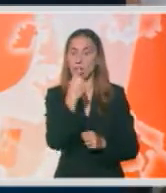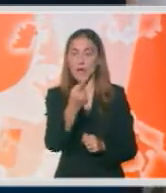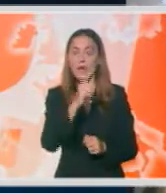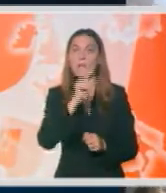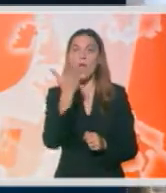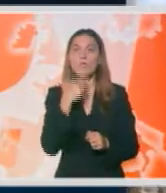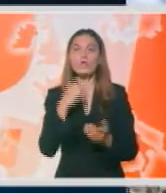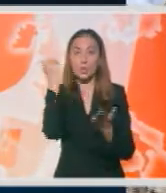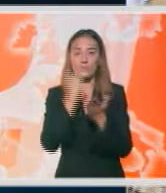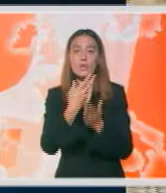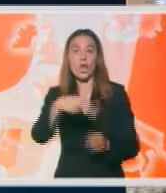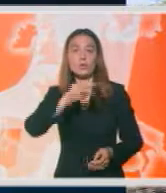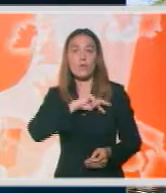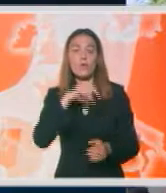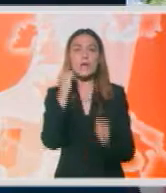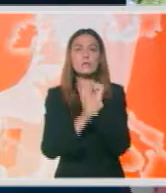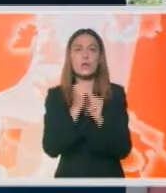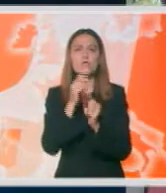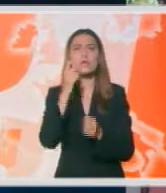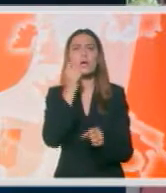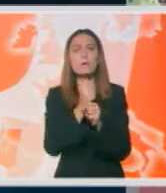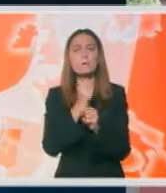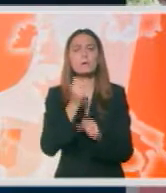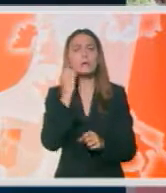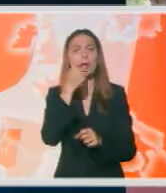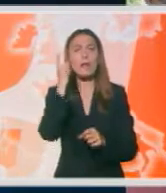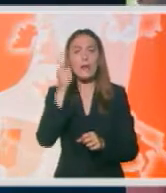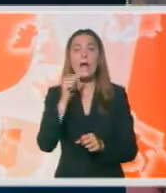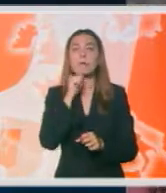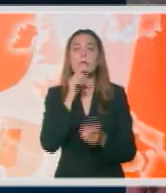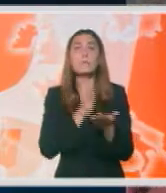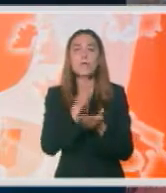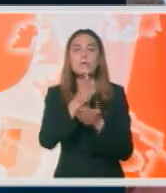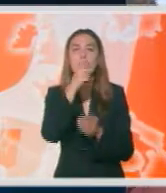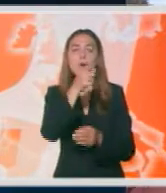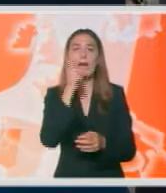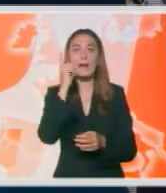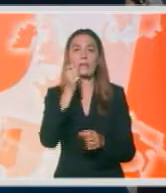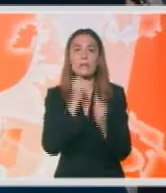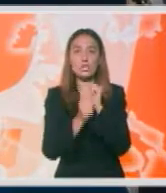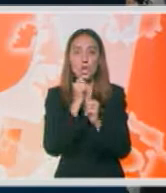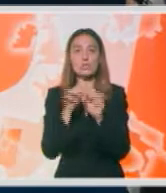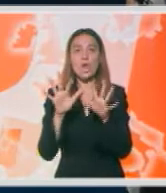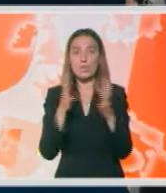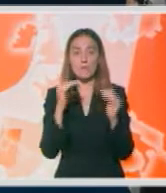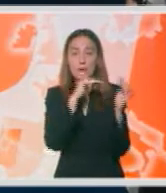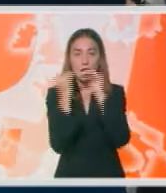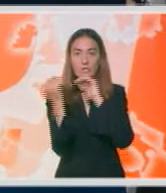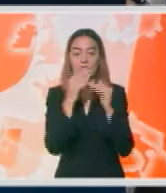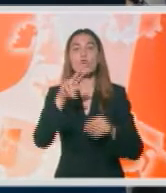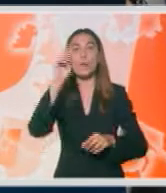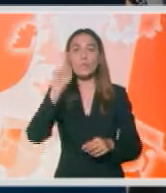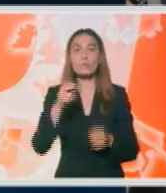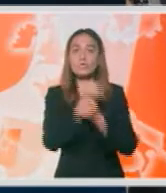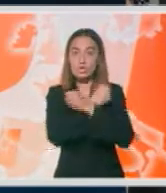da je neophodno utvrditi odgovornost za zločine počinjene tokom ratova, kao i procesuirati ratne zločince, normalizovati odnose,